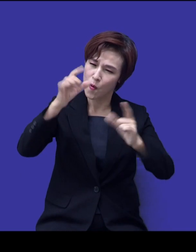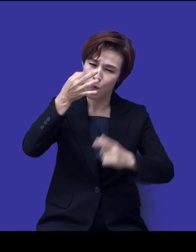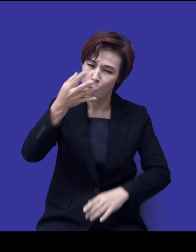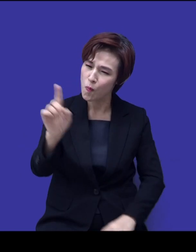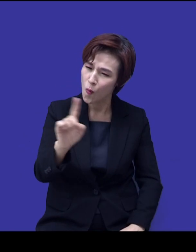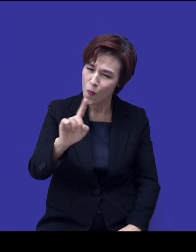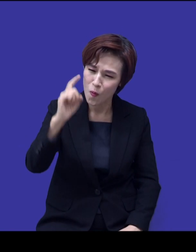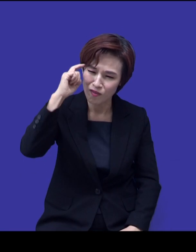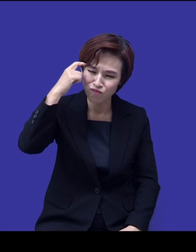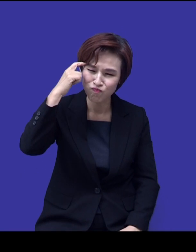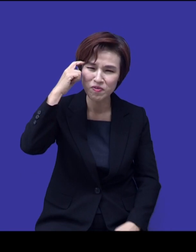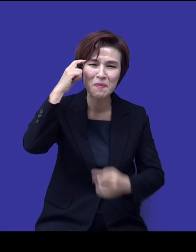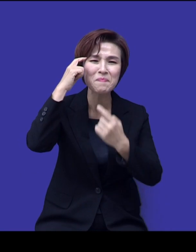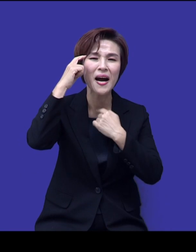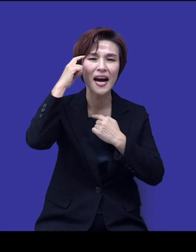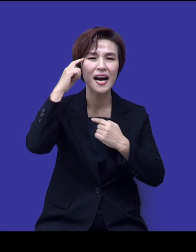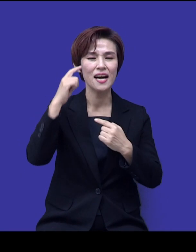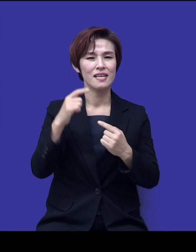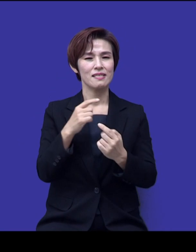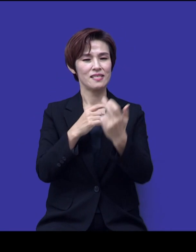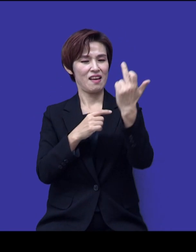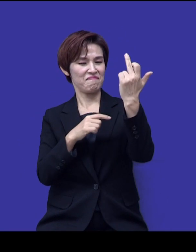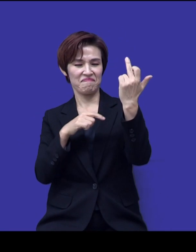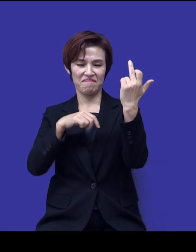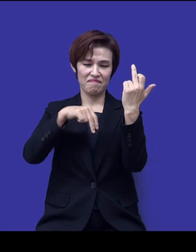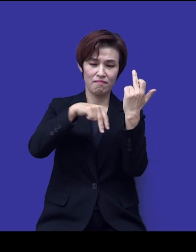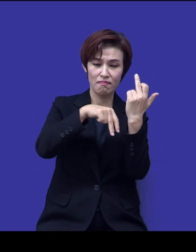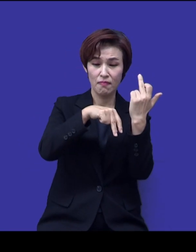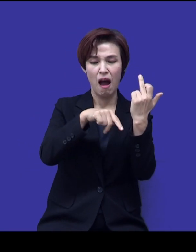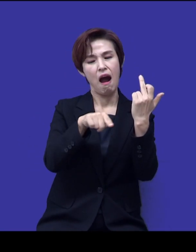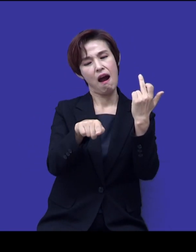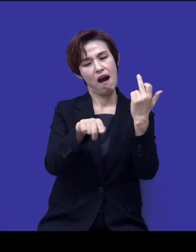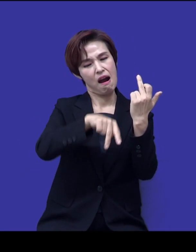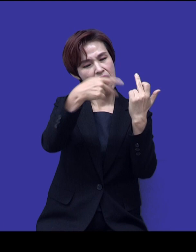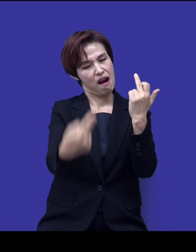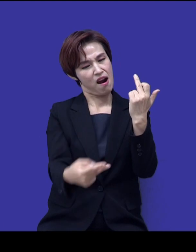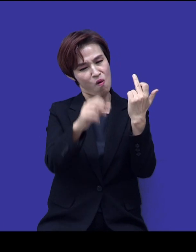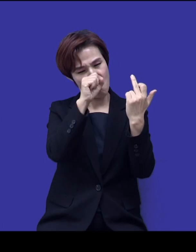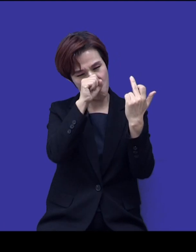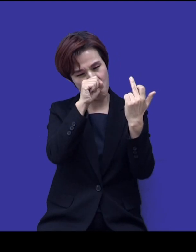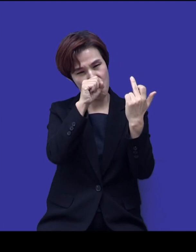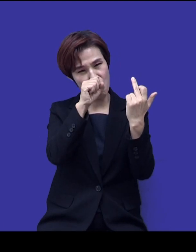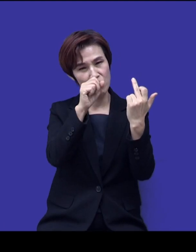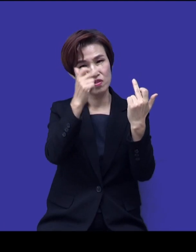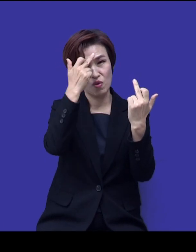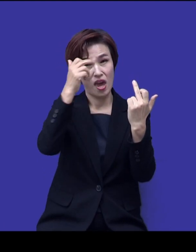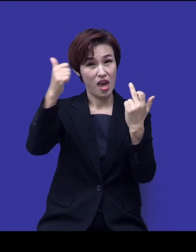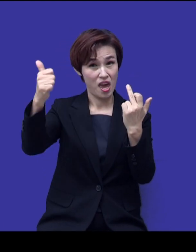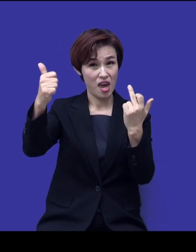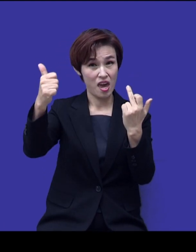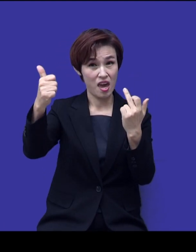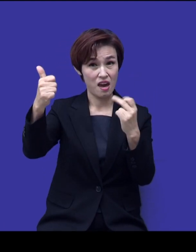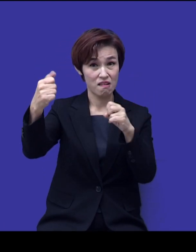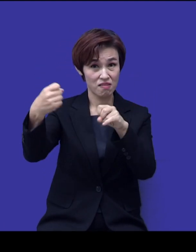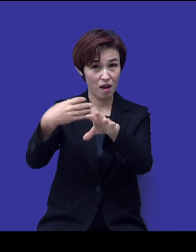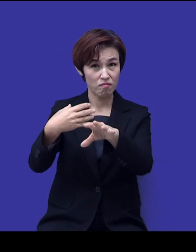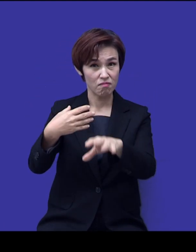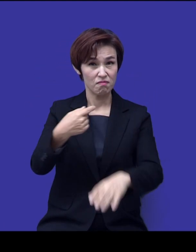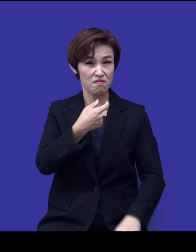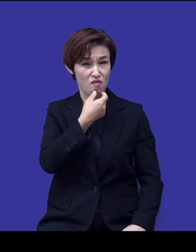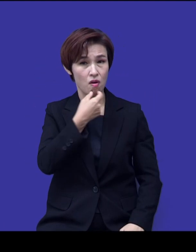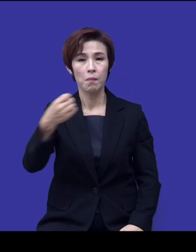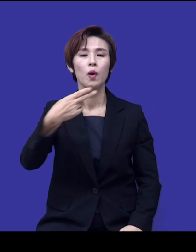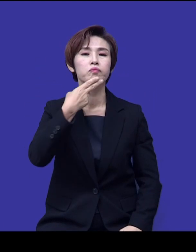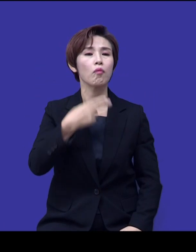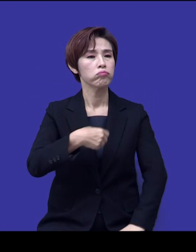과제였거든요. 여기서 떨어지게 하면 좋을 것 같아서 지나가다가, 최수석 여기서 한번 떨어져 보니까, 이 양반은 거부를 안 해요. 그래서